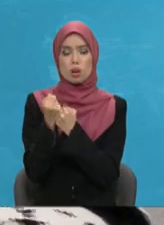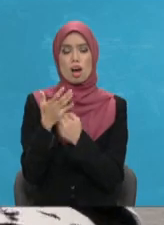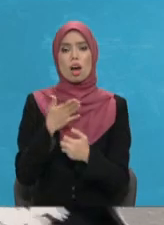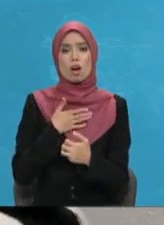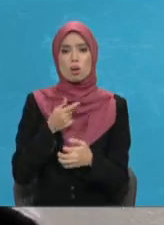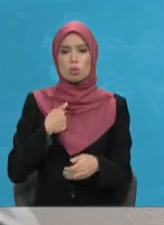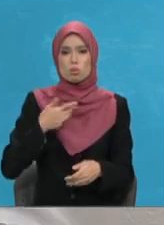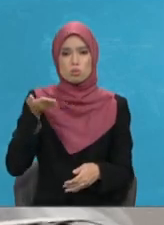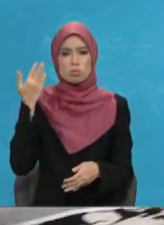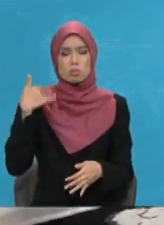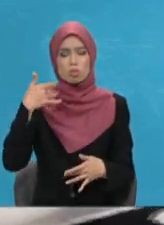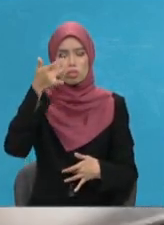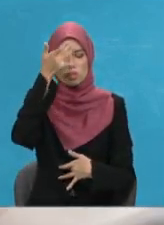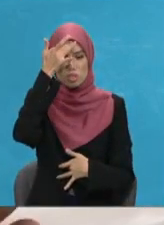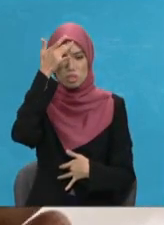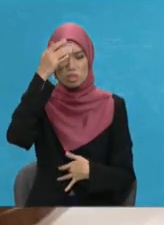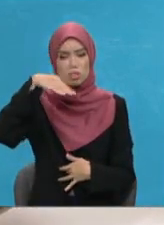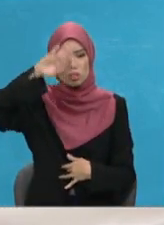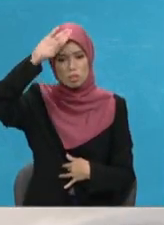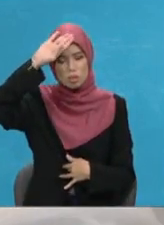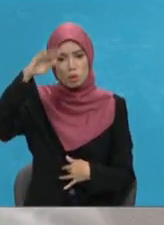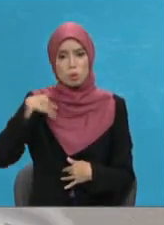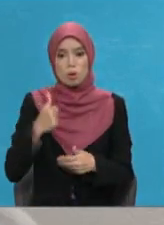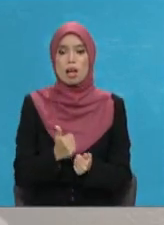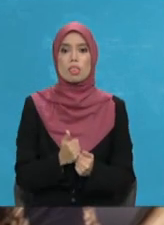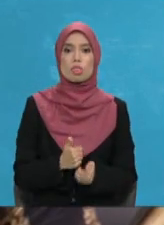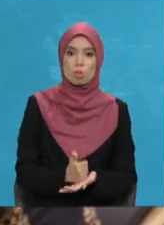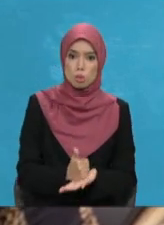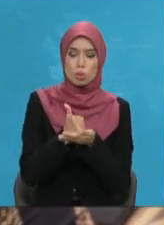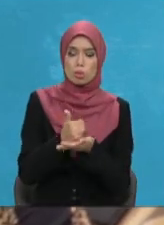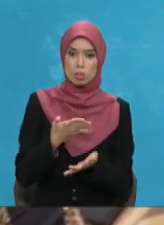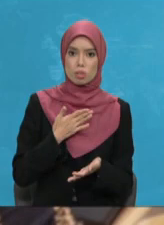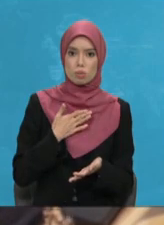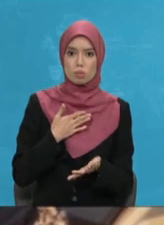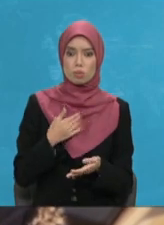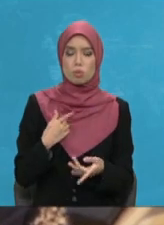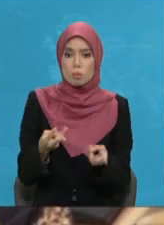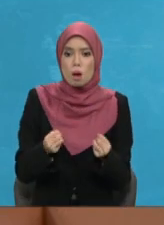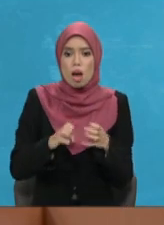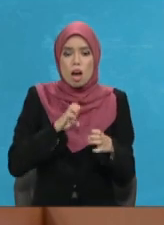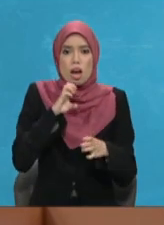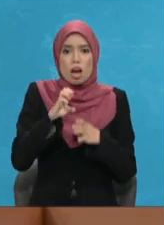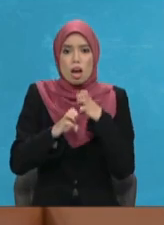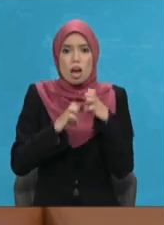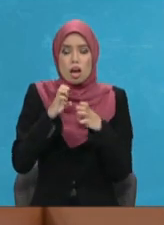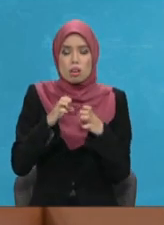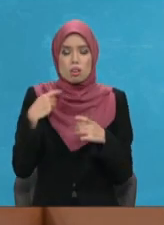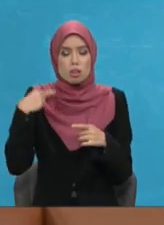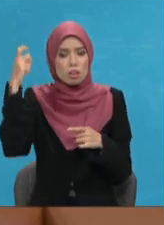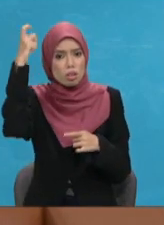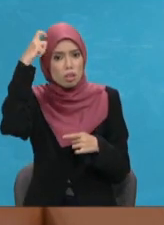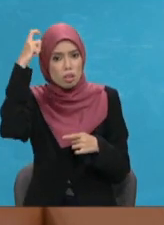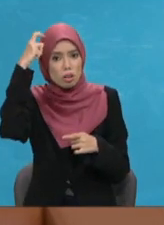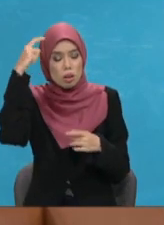kalau saya merasa sakit mereka memahami untuk memahami ini sebenarnya untuk membuatkan kita ini bukan